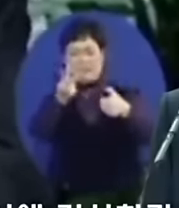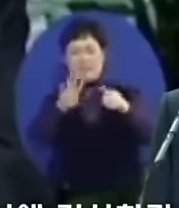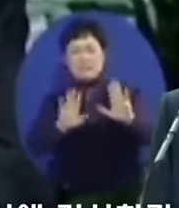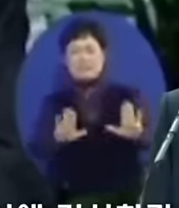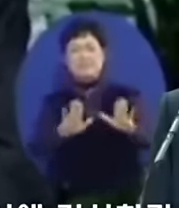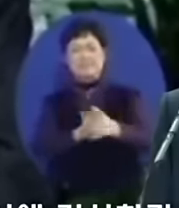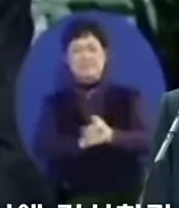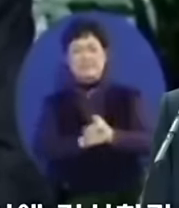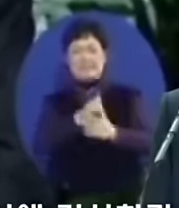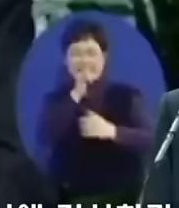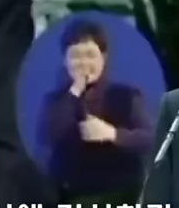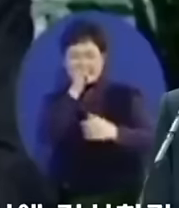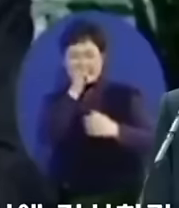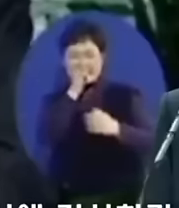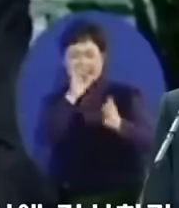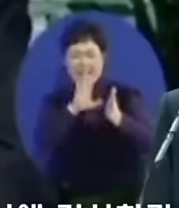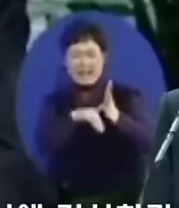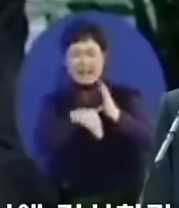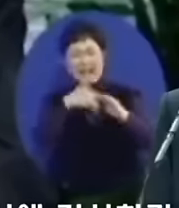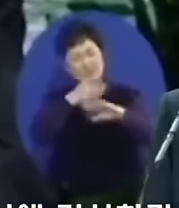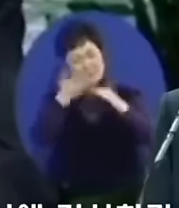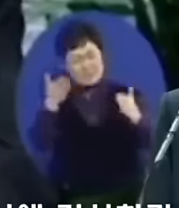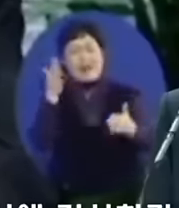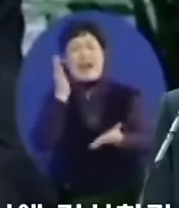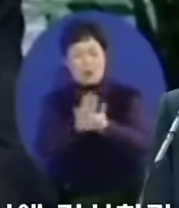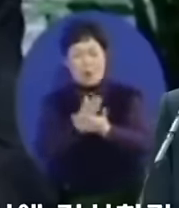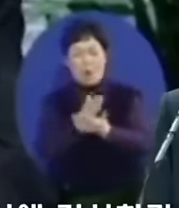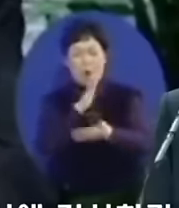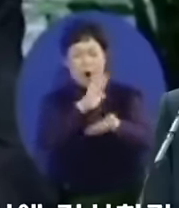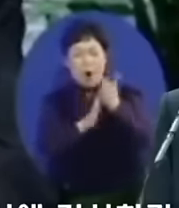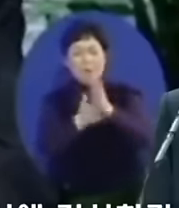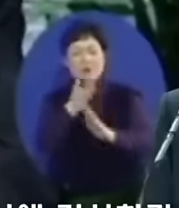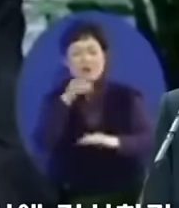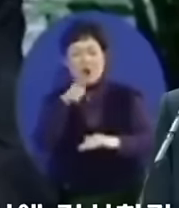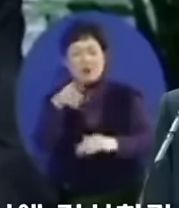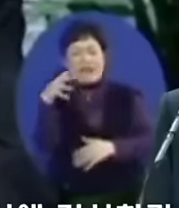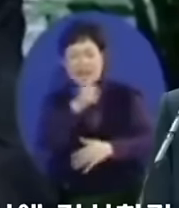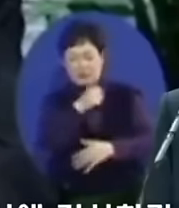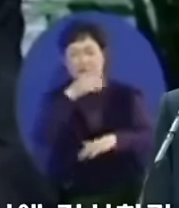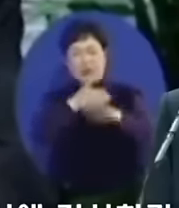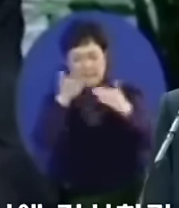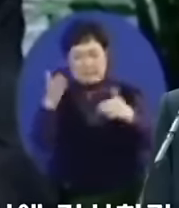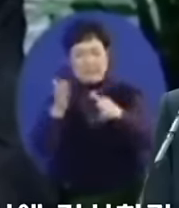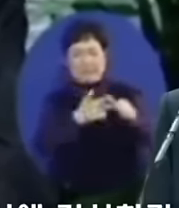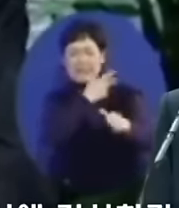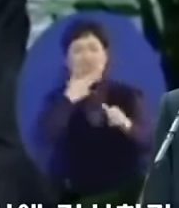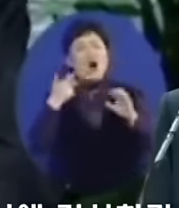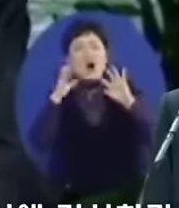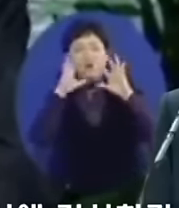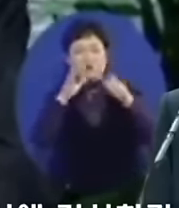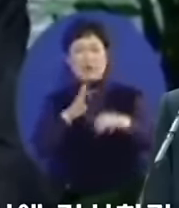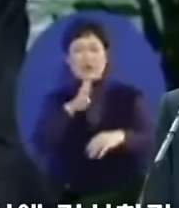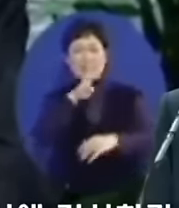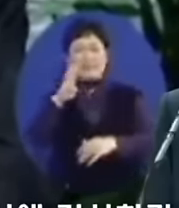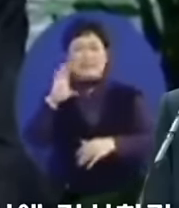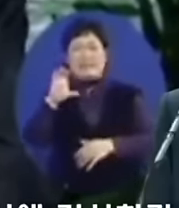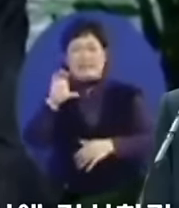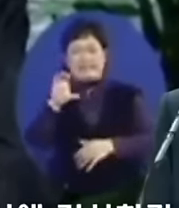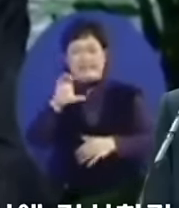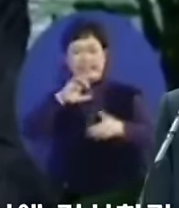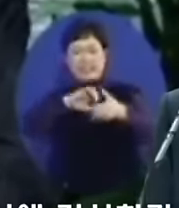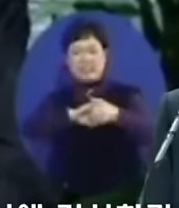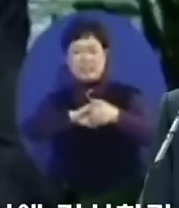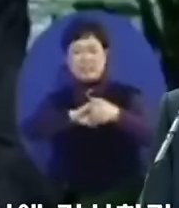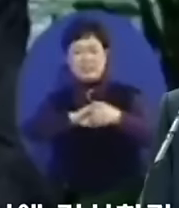우리는 있을 때 감사하지 말고 없는 것을 가지고 감사하는 우리가 되어야 되겠습니다. 영국의 BBC 뉴스는 정기적으로